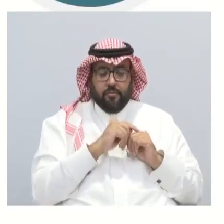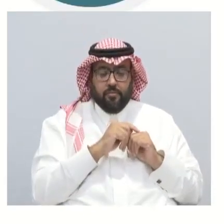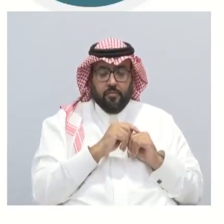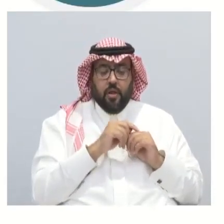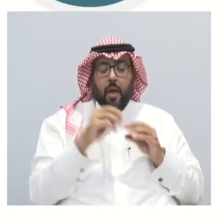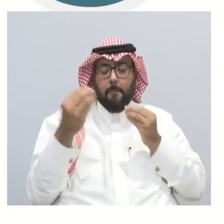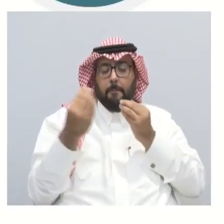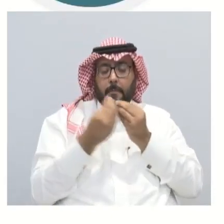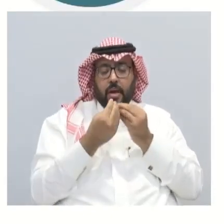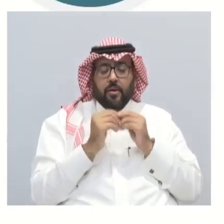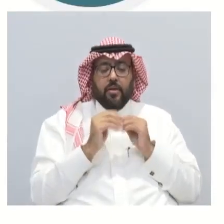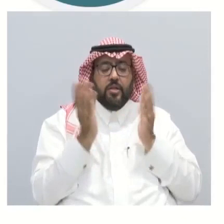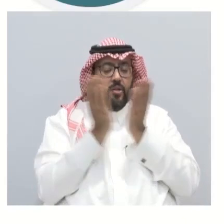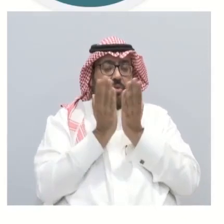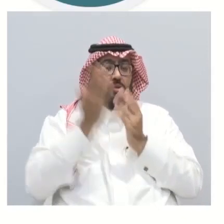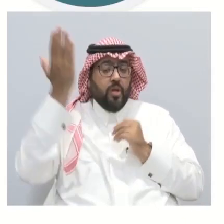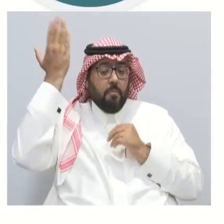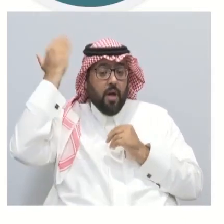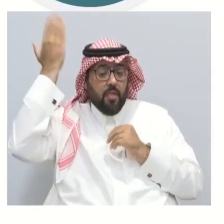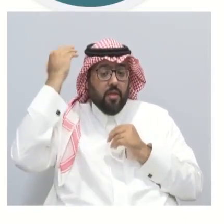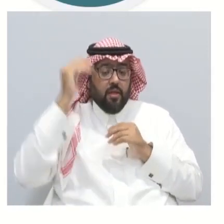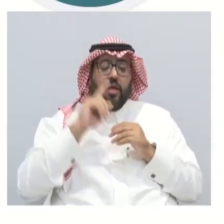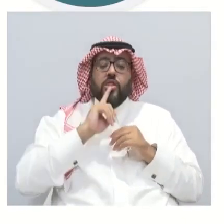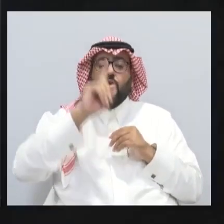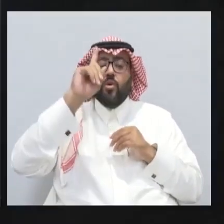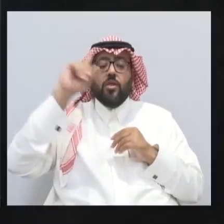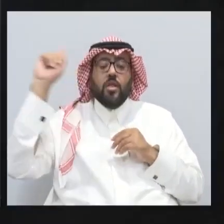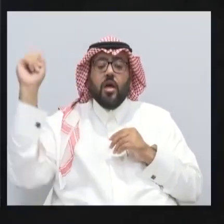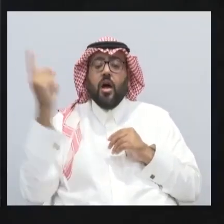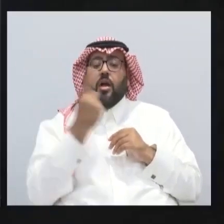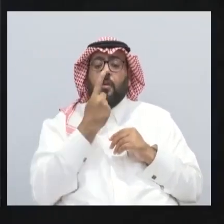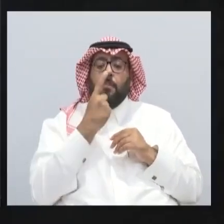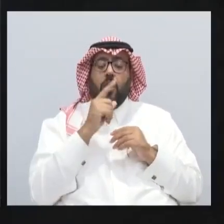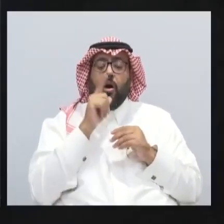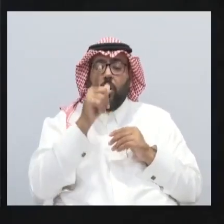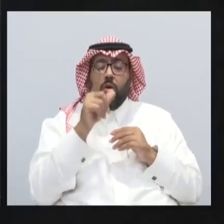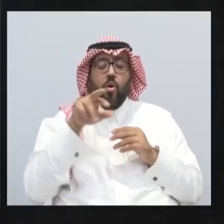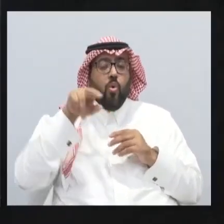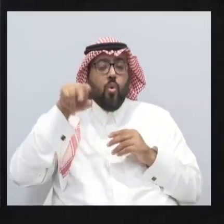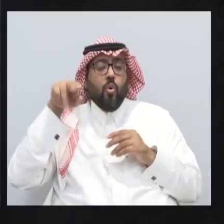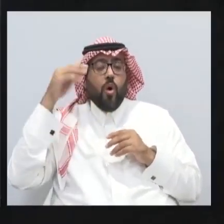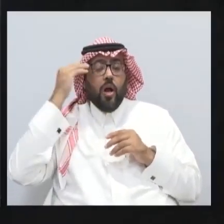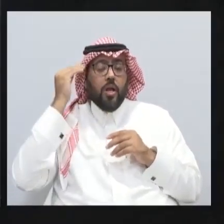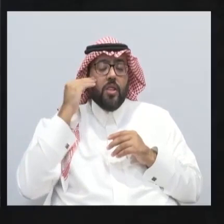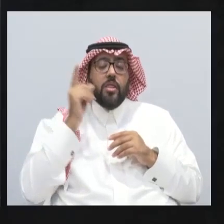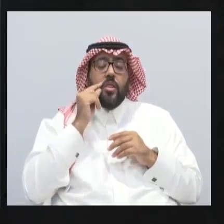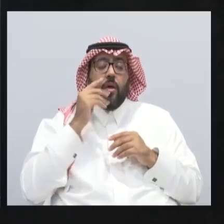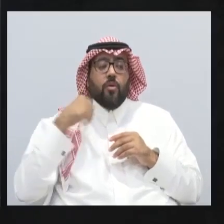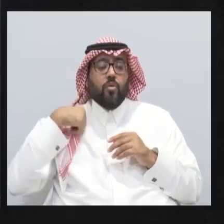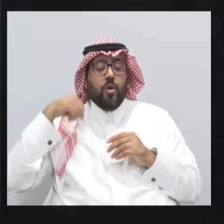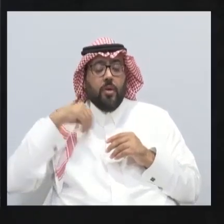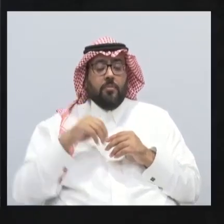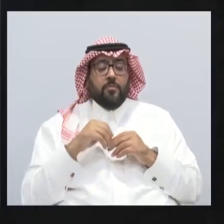مر معنا في دروس ماضيه عن توحيد الربوبيه وقلنا لكم اخواني واخواتي الطلاب والطالبات